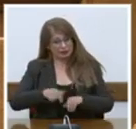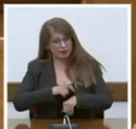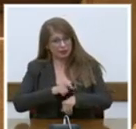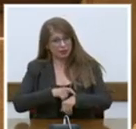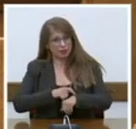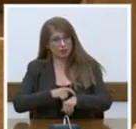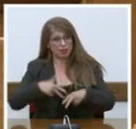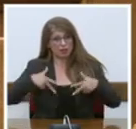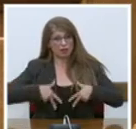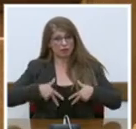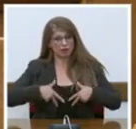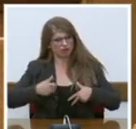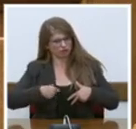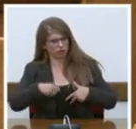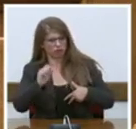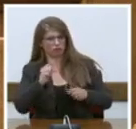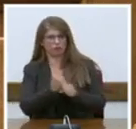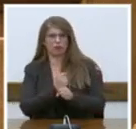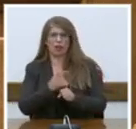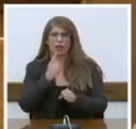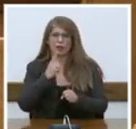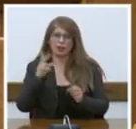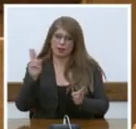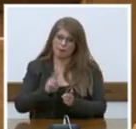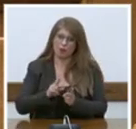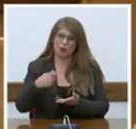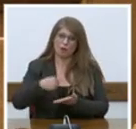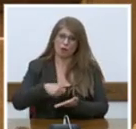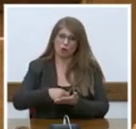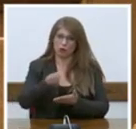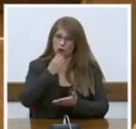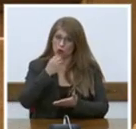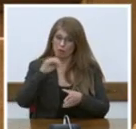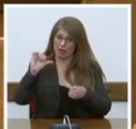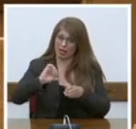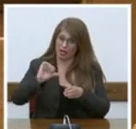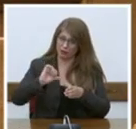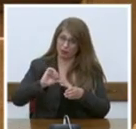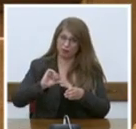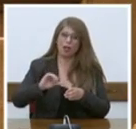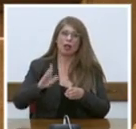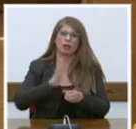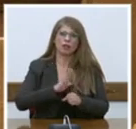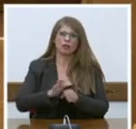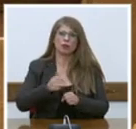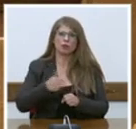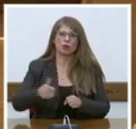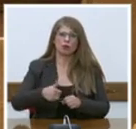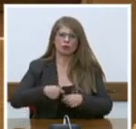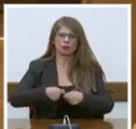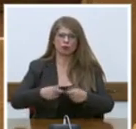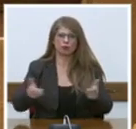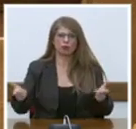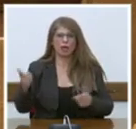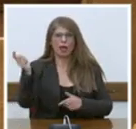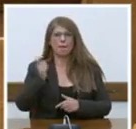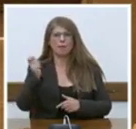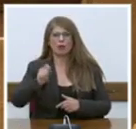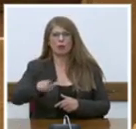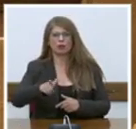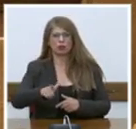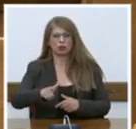πεισματικά να μειώσει τους φόρους σε τρόφιμα και καύσιμα και αρκείται μόνο στο να μοιράζει επιδόματα φτώχειας και να